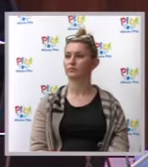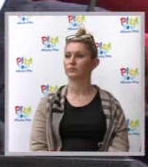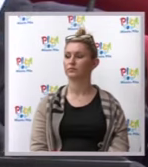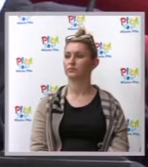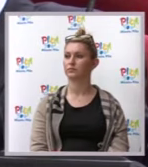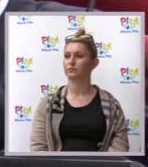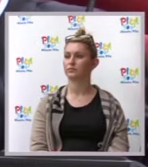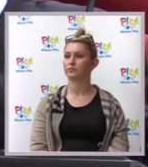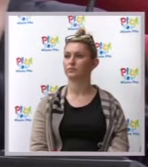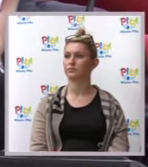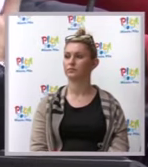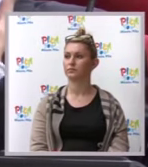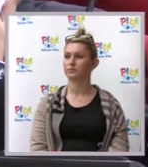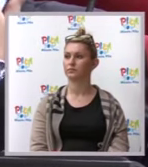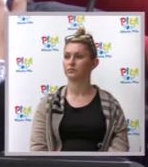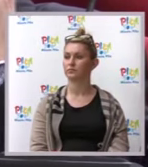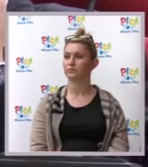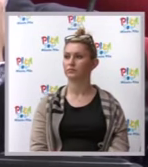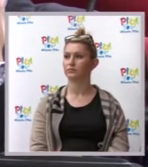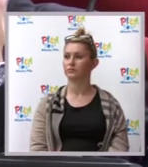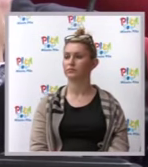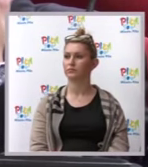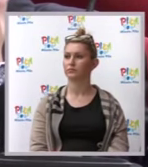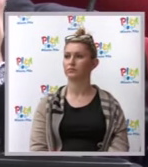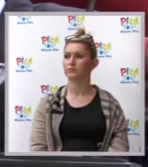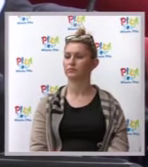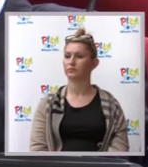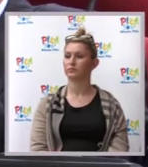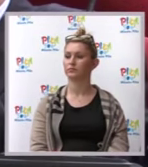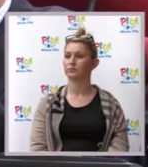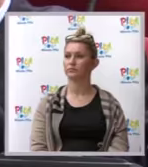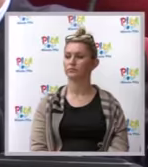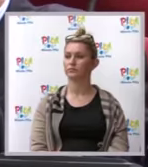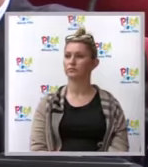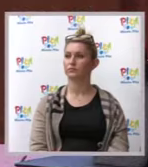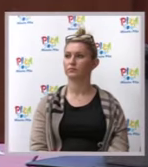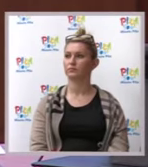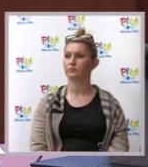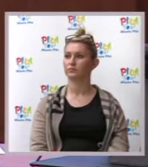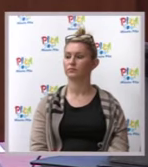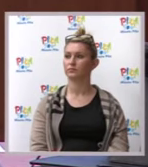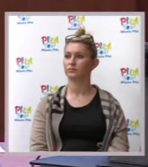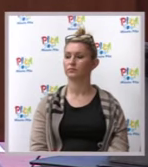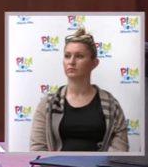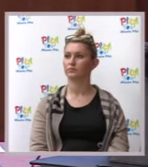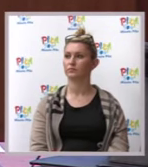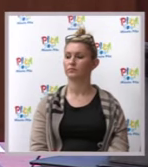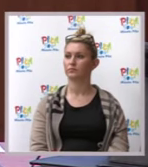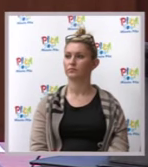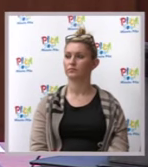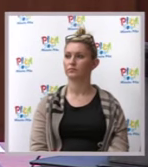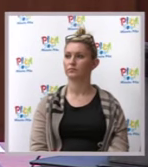Rado, panie prezydencie. Trzeba powiedzieć, że naszym obradom przysługują się nasi mieszkańcy. My tutaj podnosimy podatki